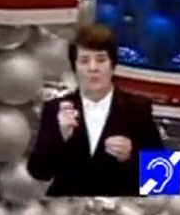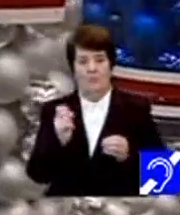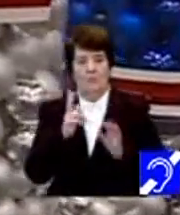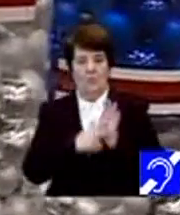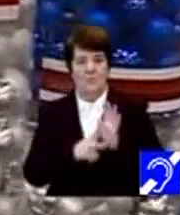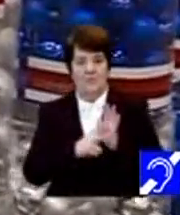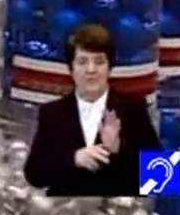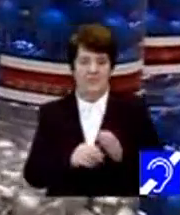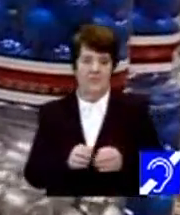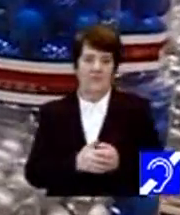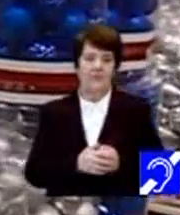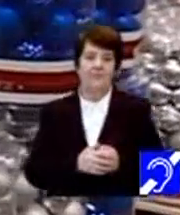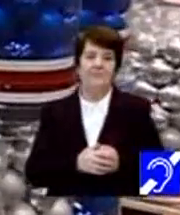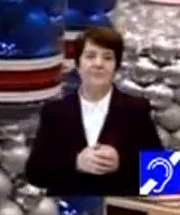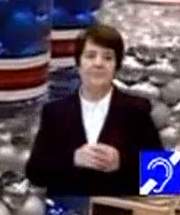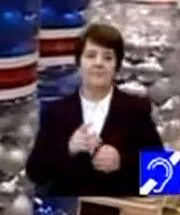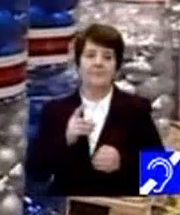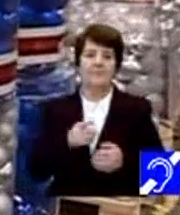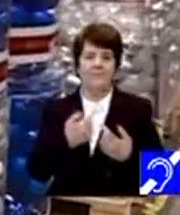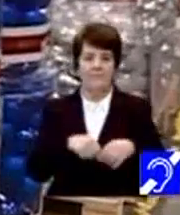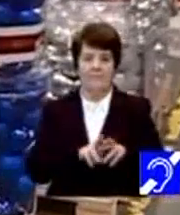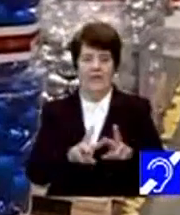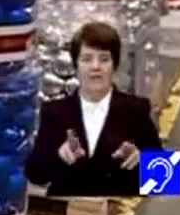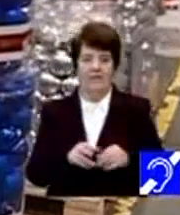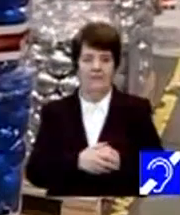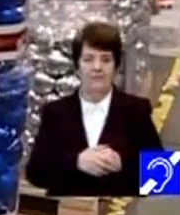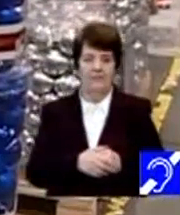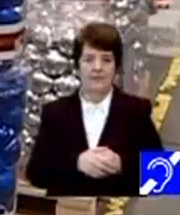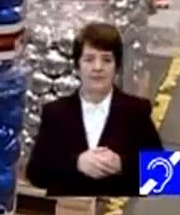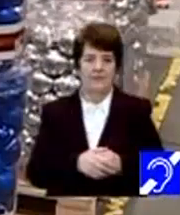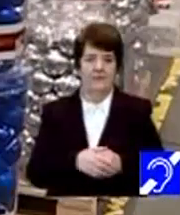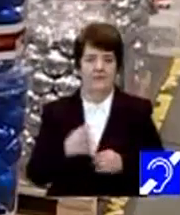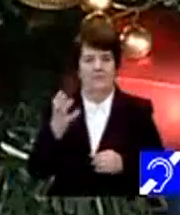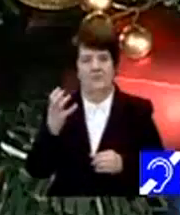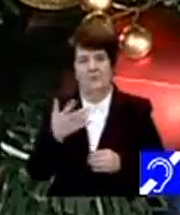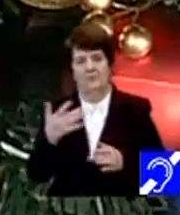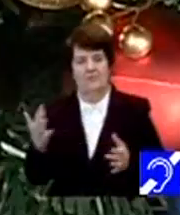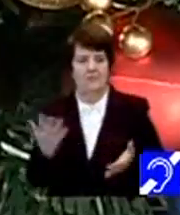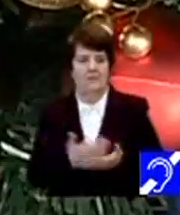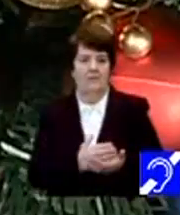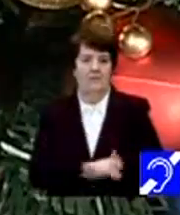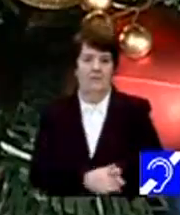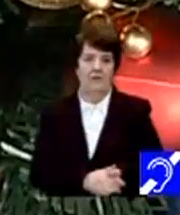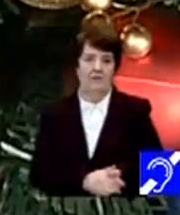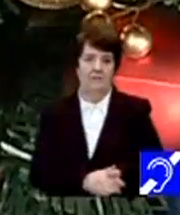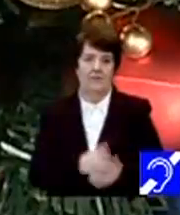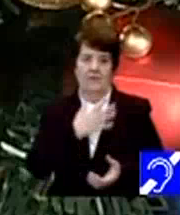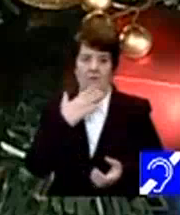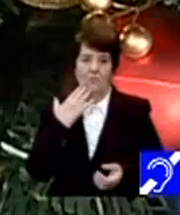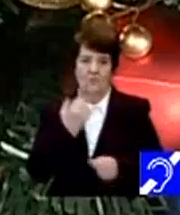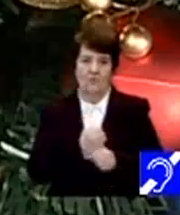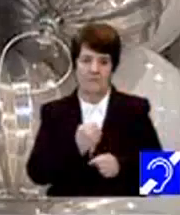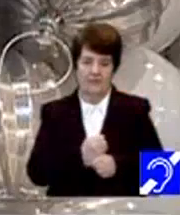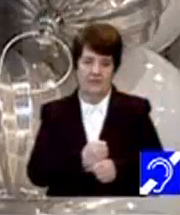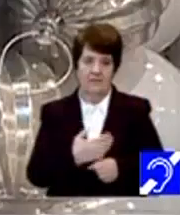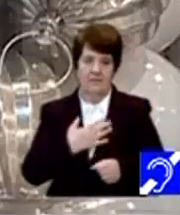cu 180 de centimetri. Prețurile la fel se variază de la 20 terminând cu 500-600 de lei, cel mai scump.